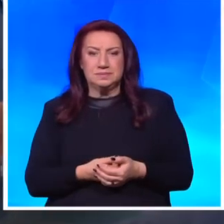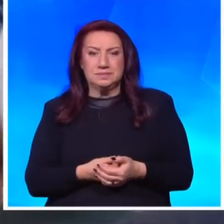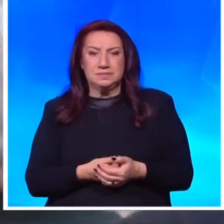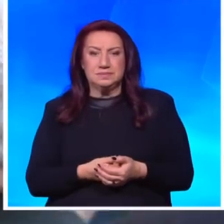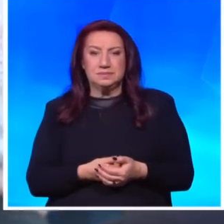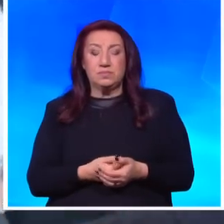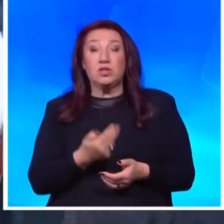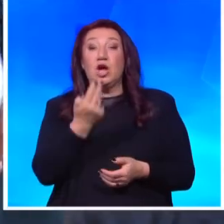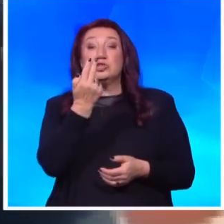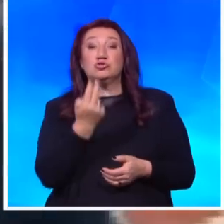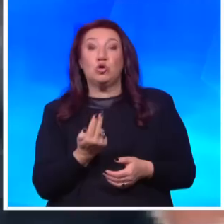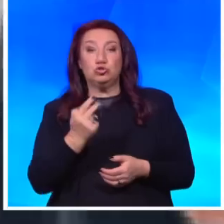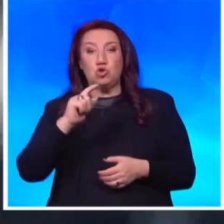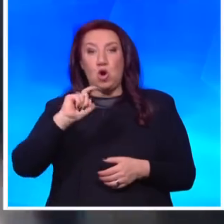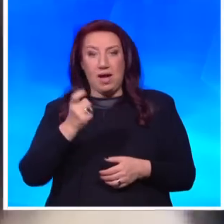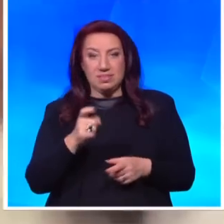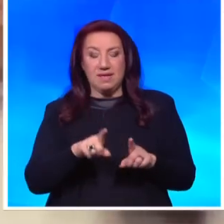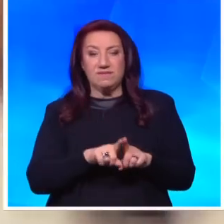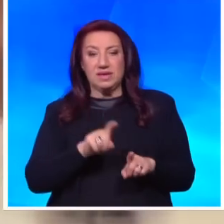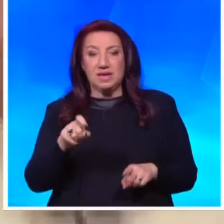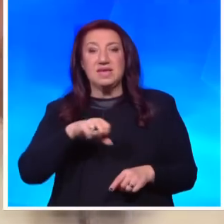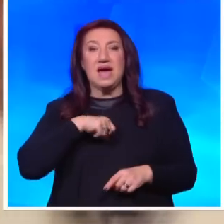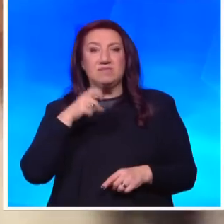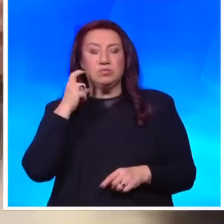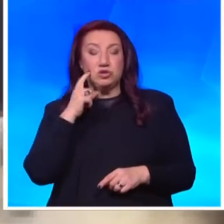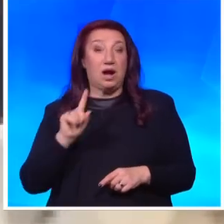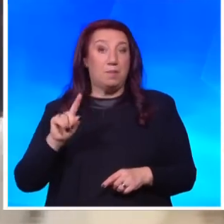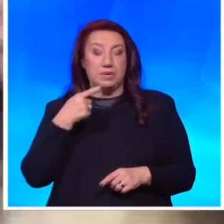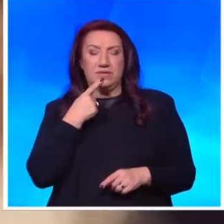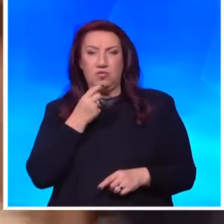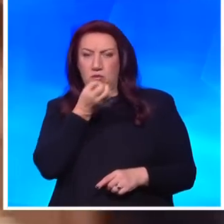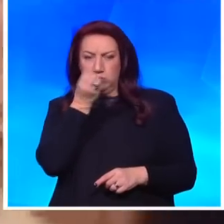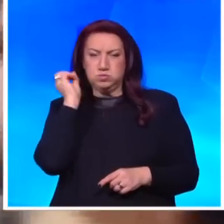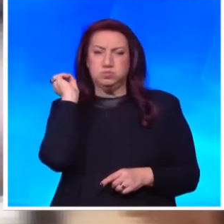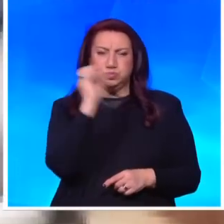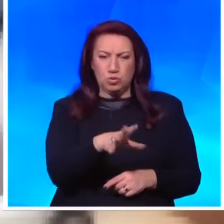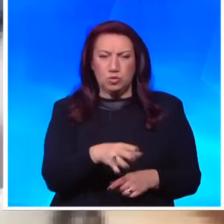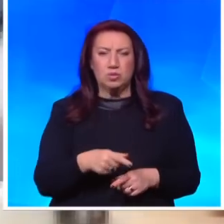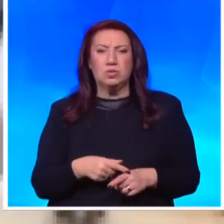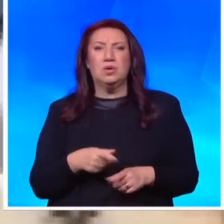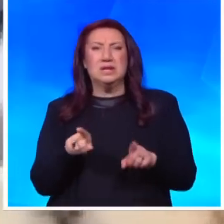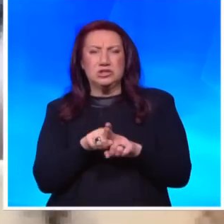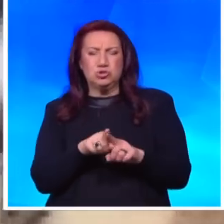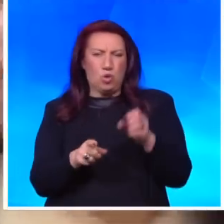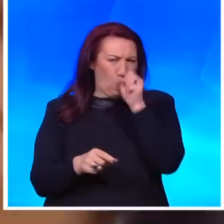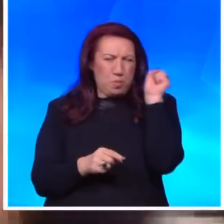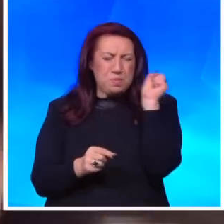А Цончо Ганев и Явор Божанков първо си размениха реплики. Какъв е го?